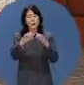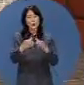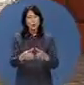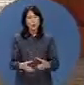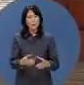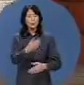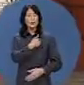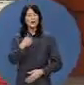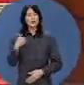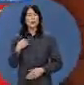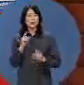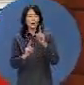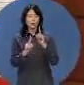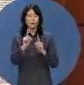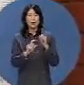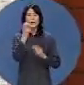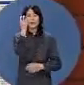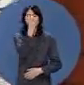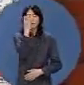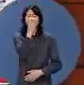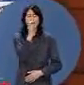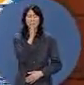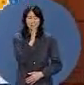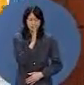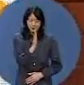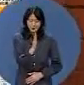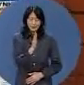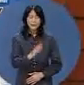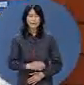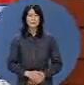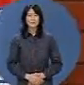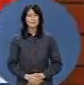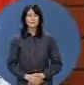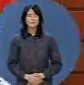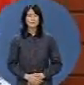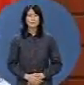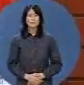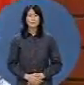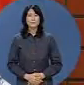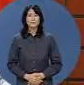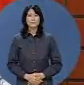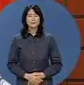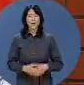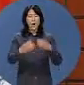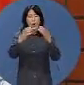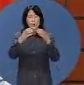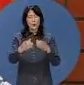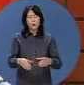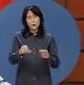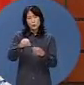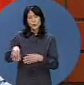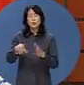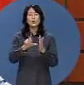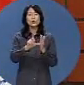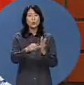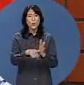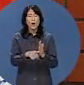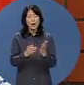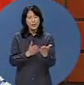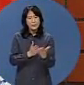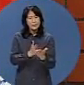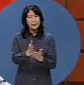家庭に設置している消化器もサや変形がないか確認してください古い消化器を廃棄する場合は